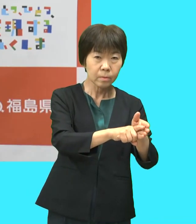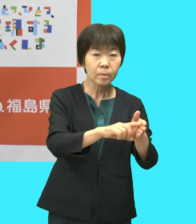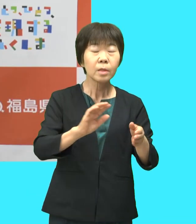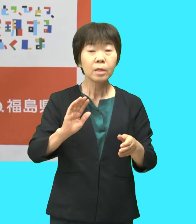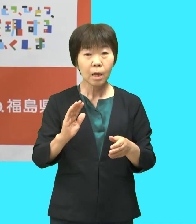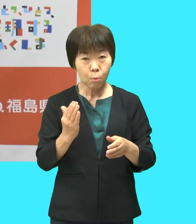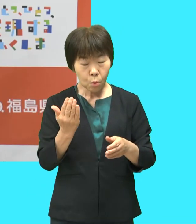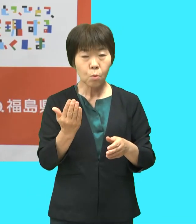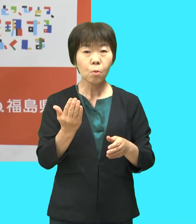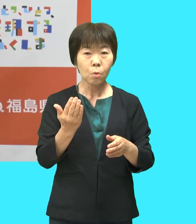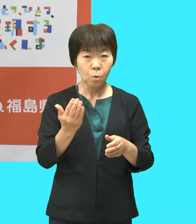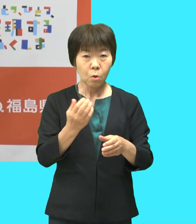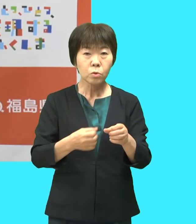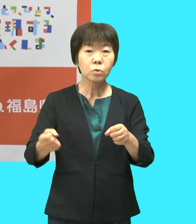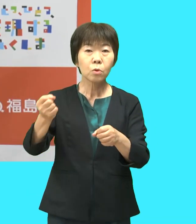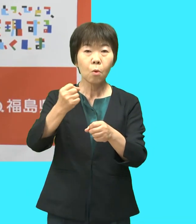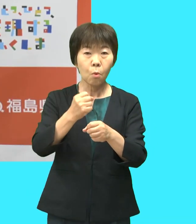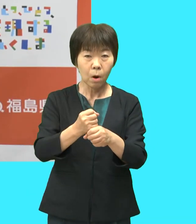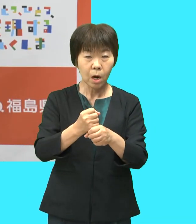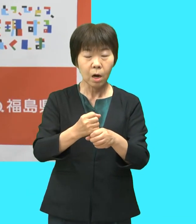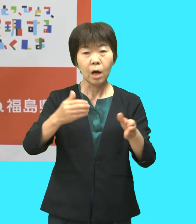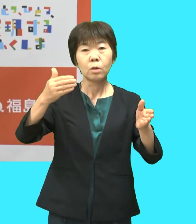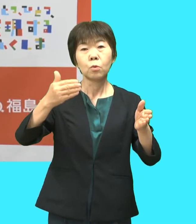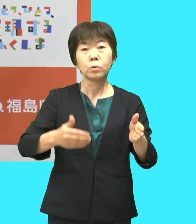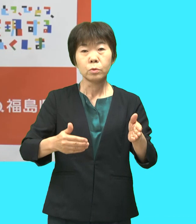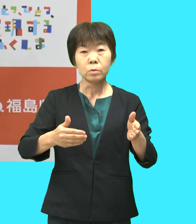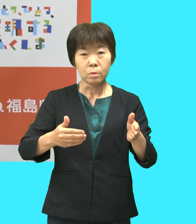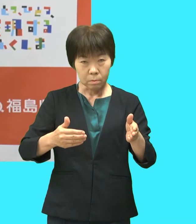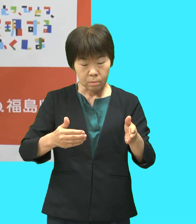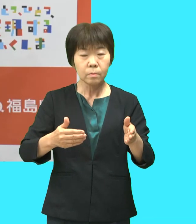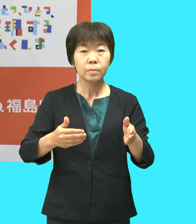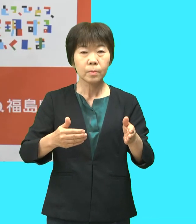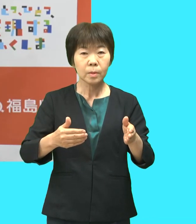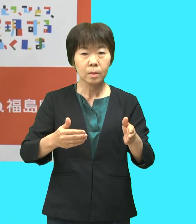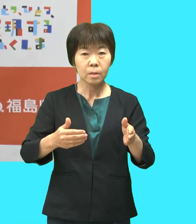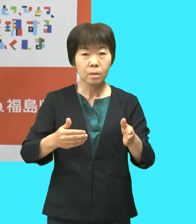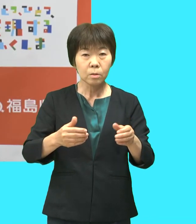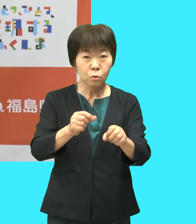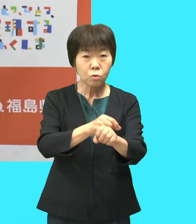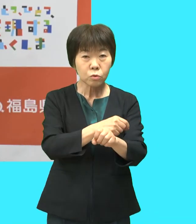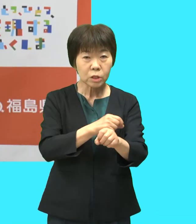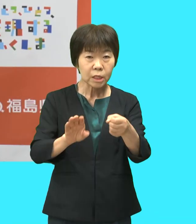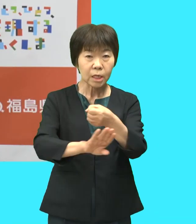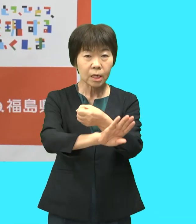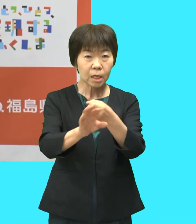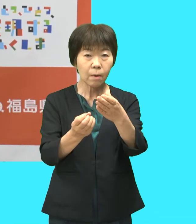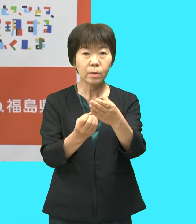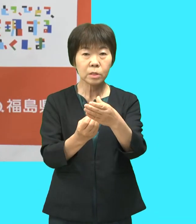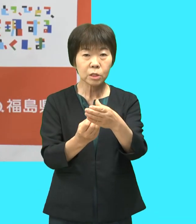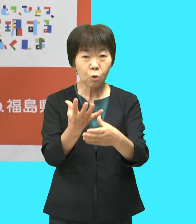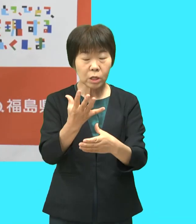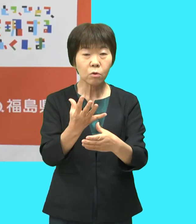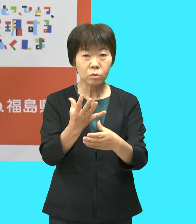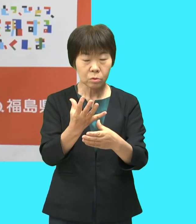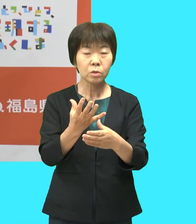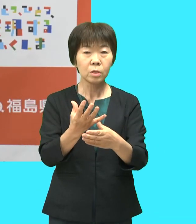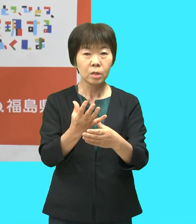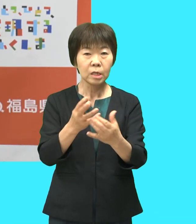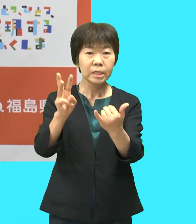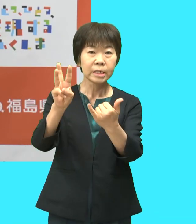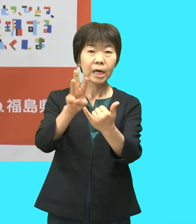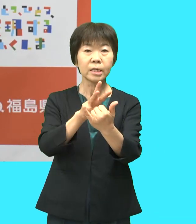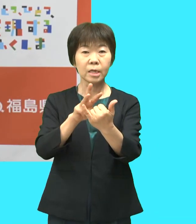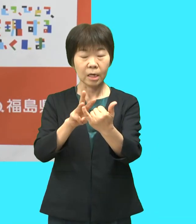ますが、復興は途上であります。特に原発事故による災